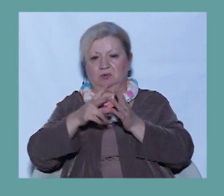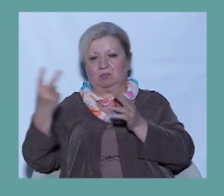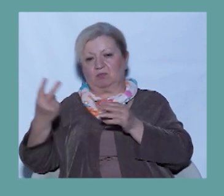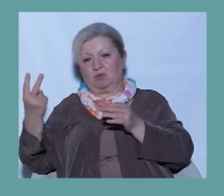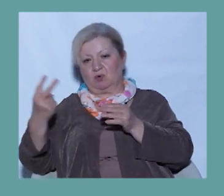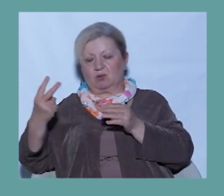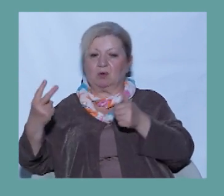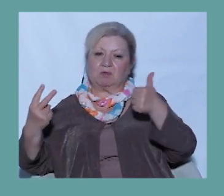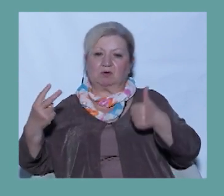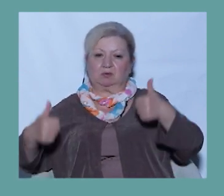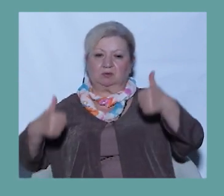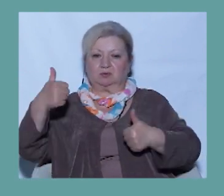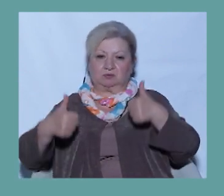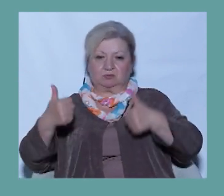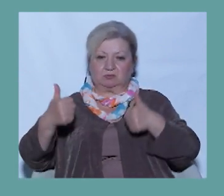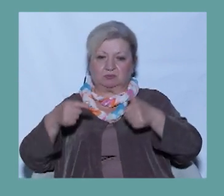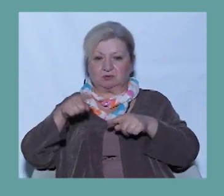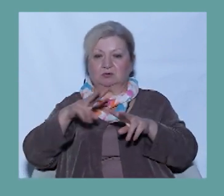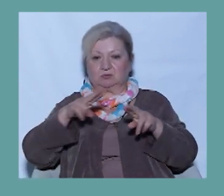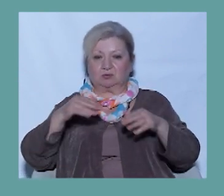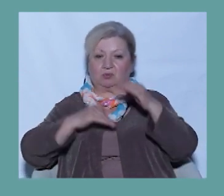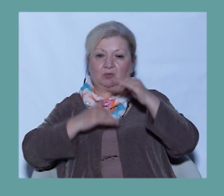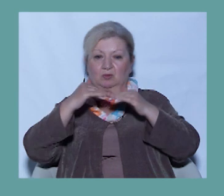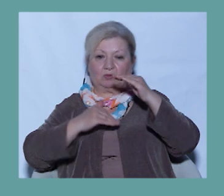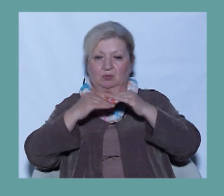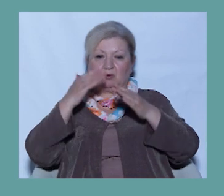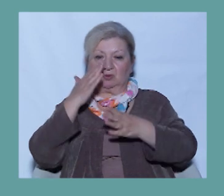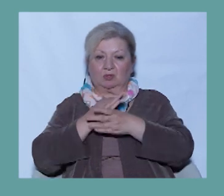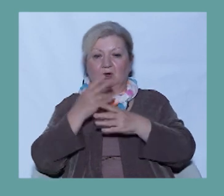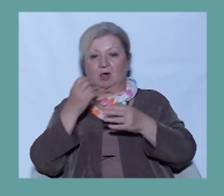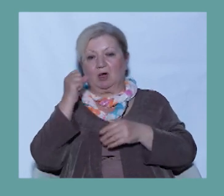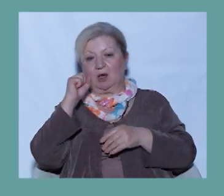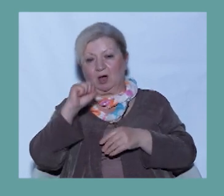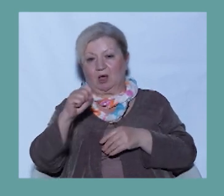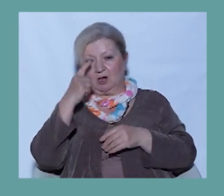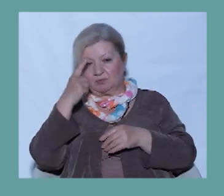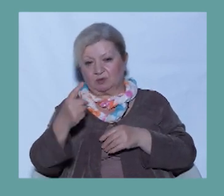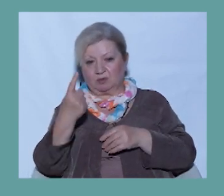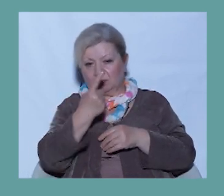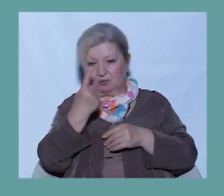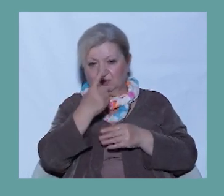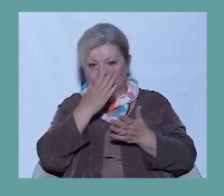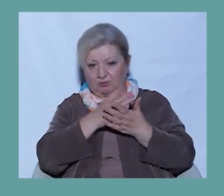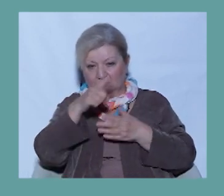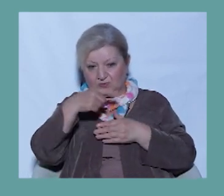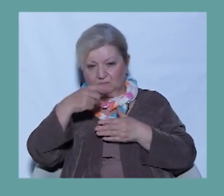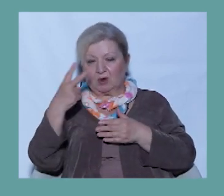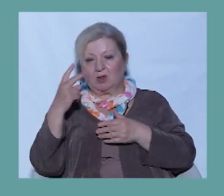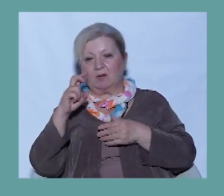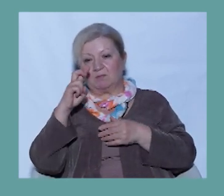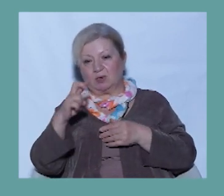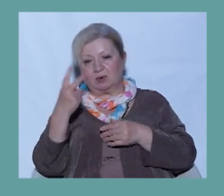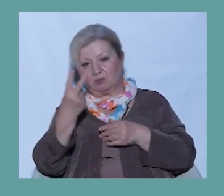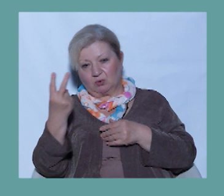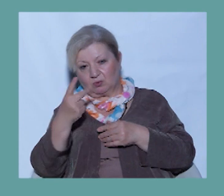გვექნება მეორაჩი პირველთან შედარებით. ამ შემთხვევაში აი ეს პროპორცია, რომელსაც აქ ვხედავთ, აპირველი არის პირველადი კოჭას ხვია,